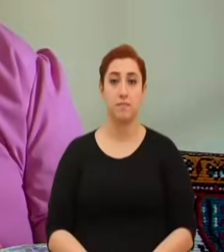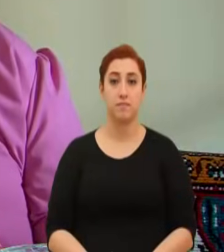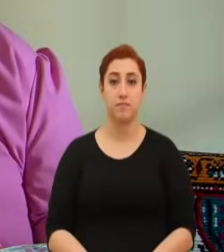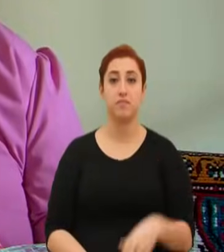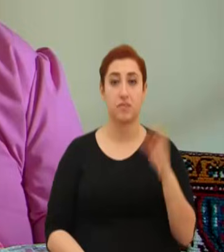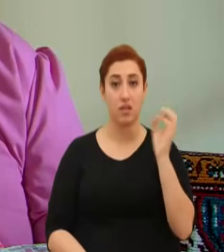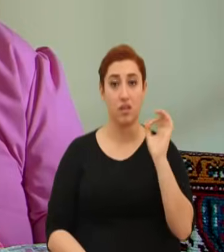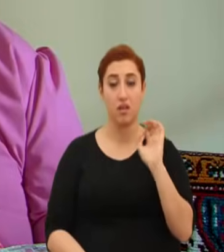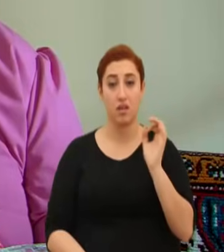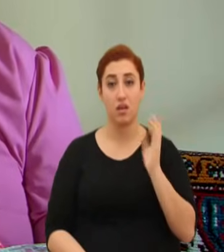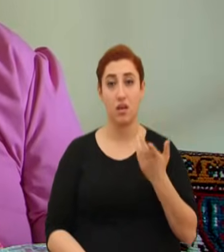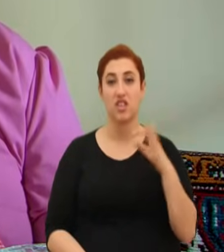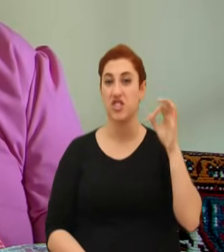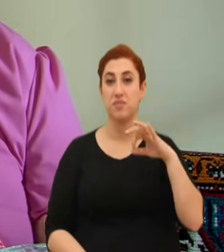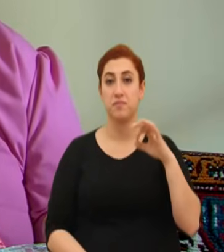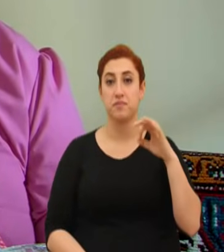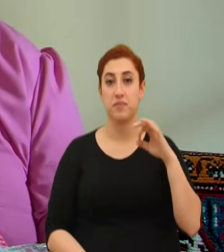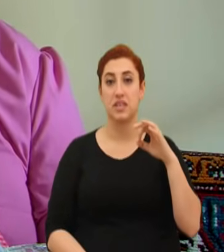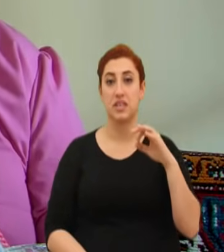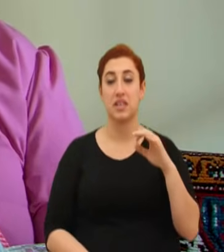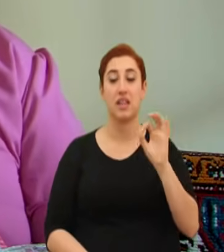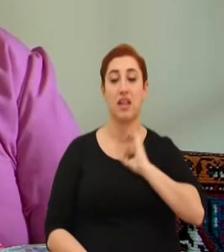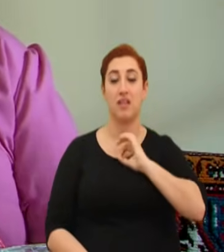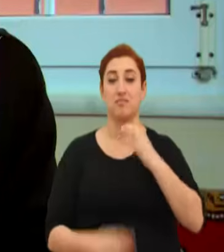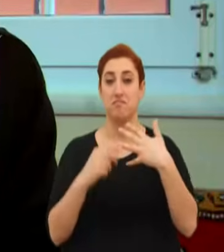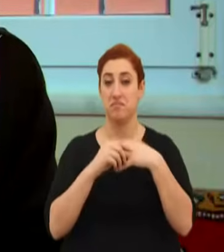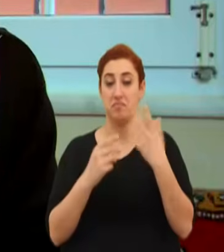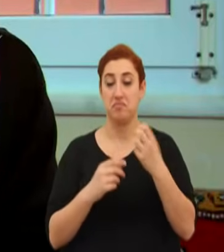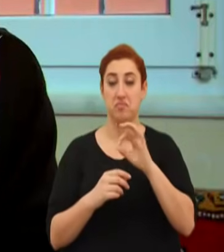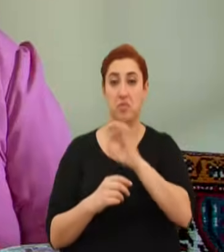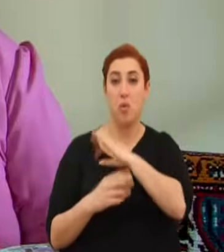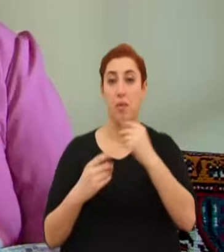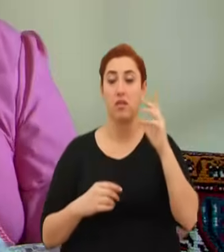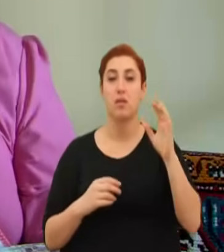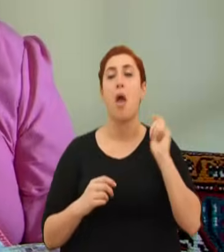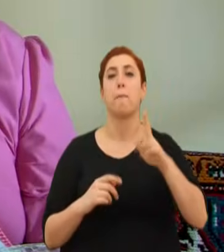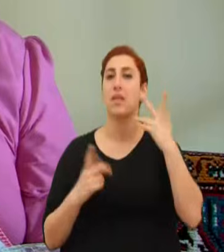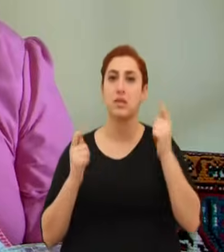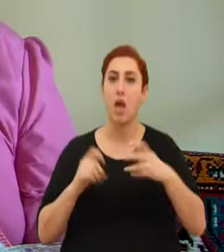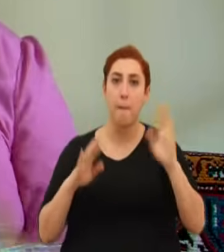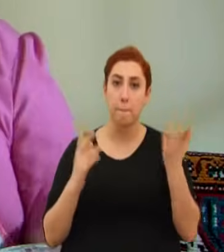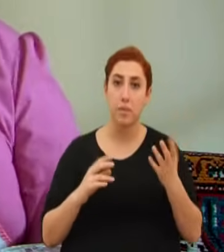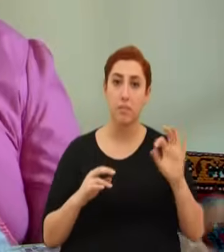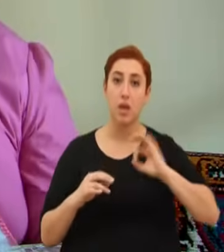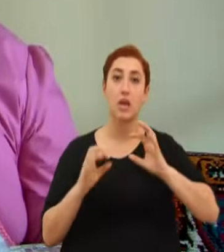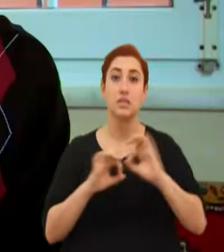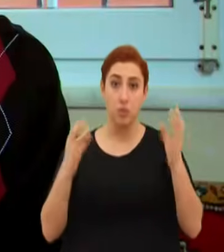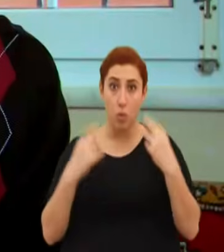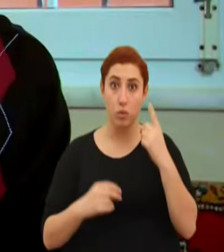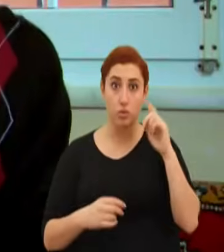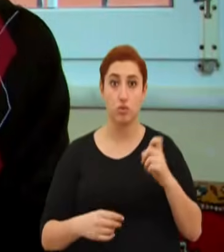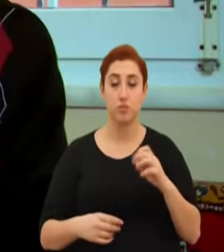Ya, şimdi takı da takmak lazım. Takma canım. Nasıl takmayalım canım? Takı takmadan olur